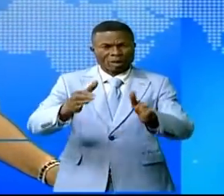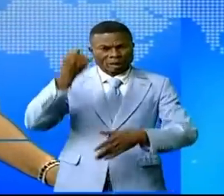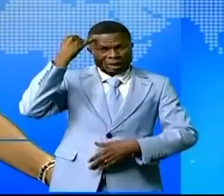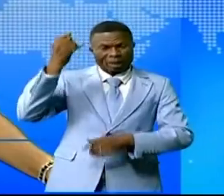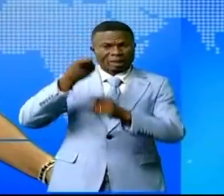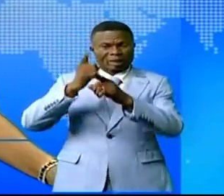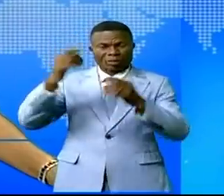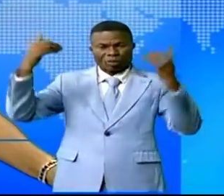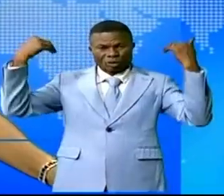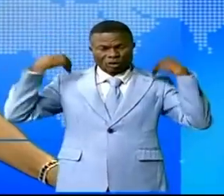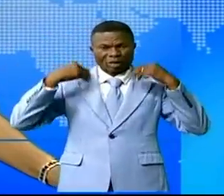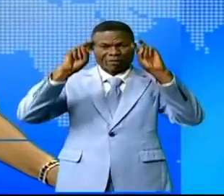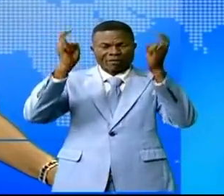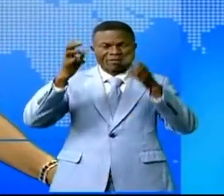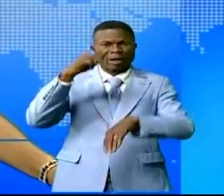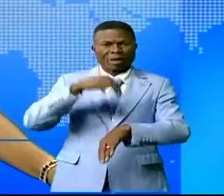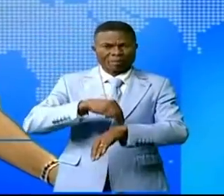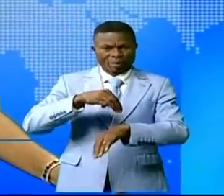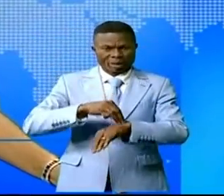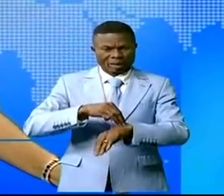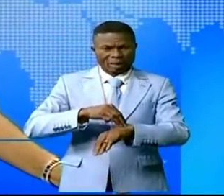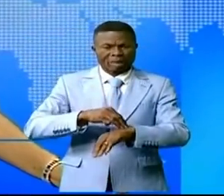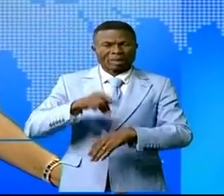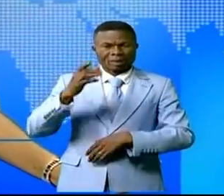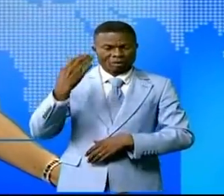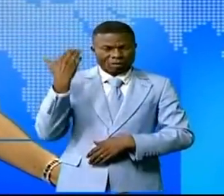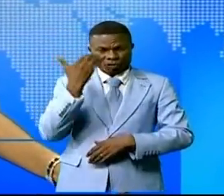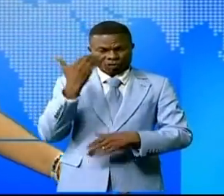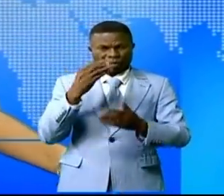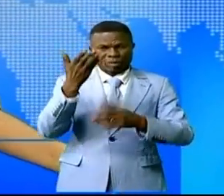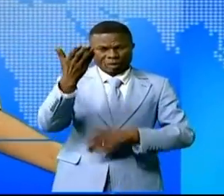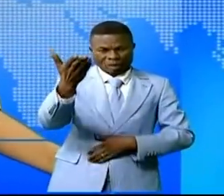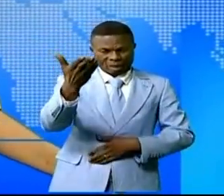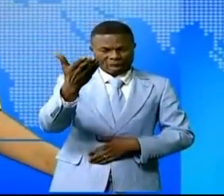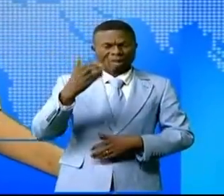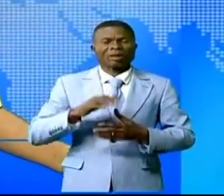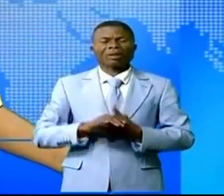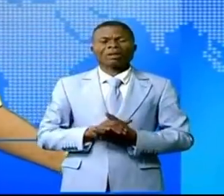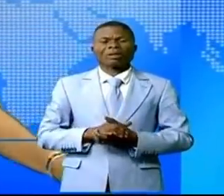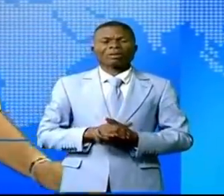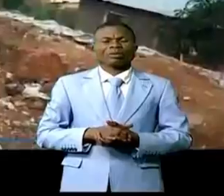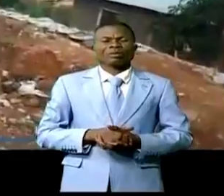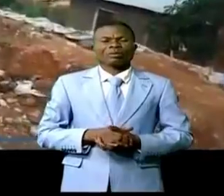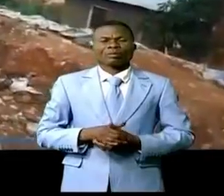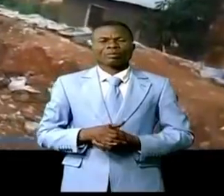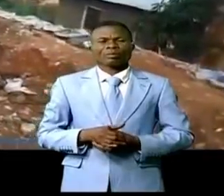le maire de Matadi, maître Patinzouzi Wamakengedi. Reportage à Pierre Mbouyou Saïdi.